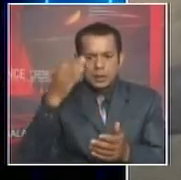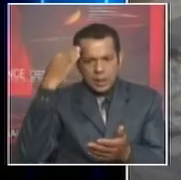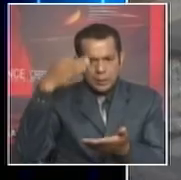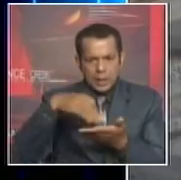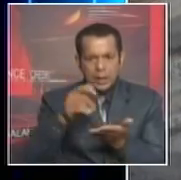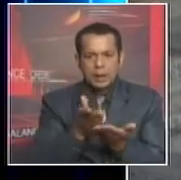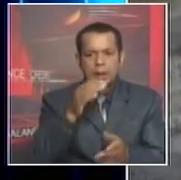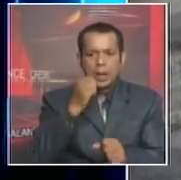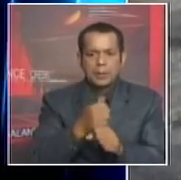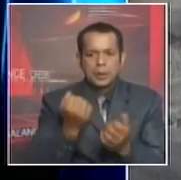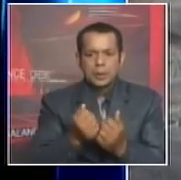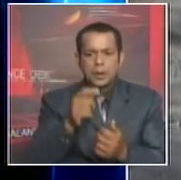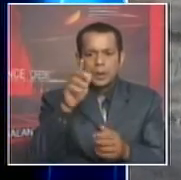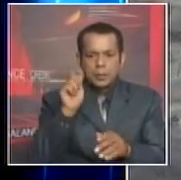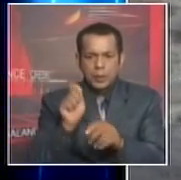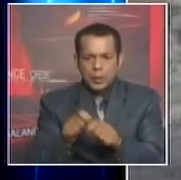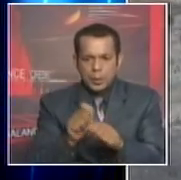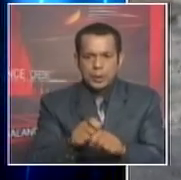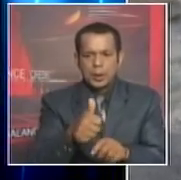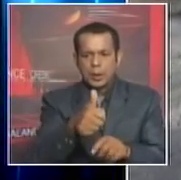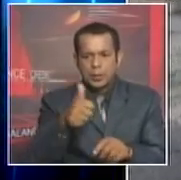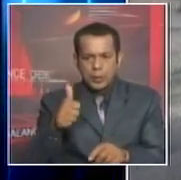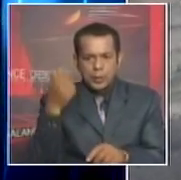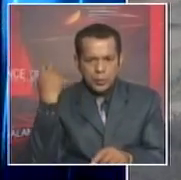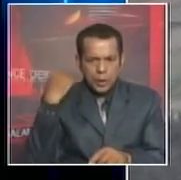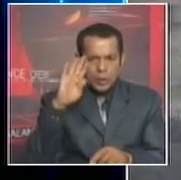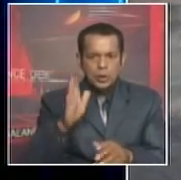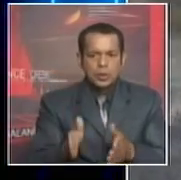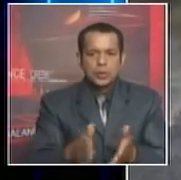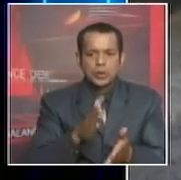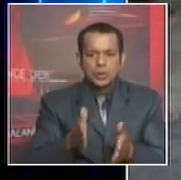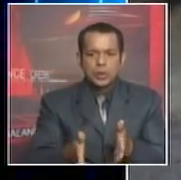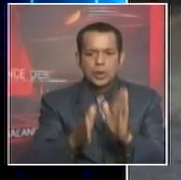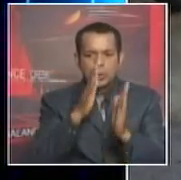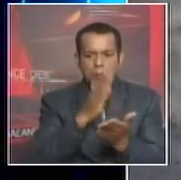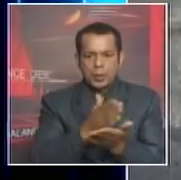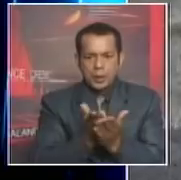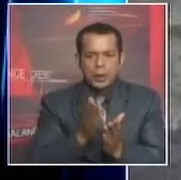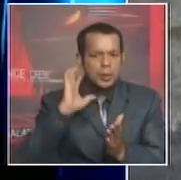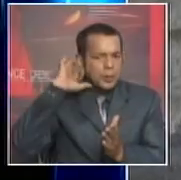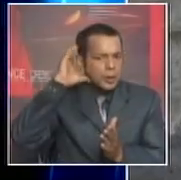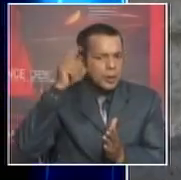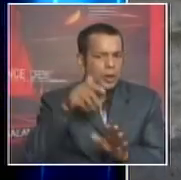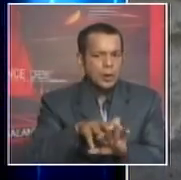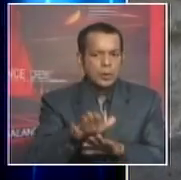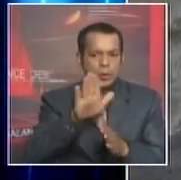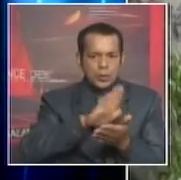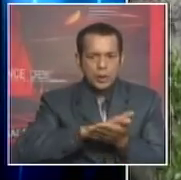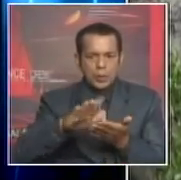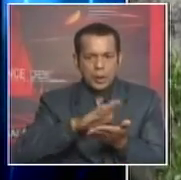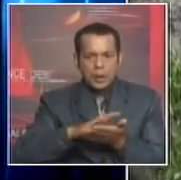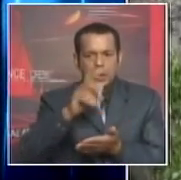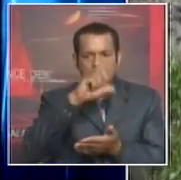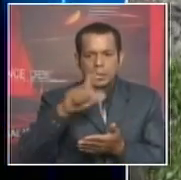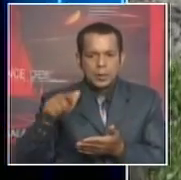छ। अहिले निर्माण कार्य अलि राम्रो ढङ्गले भएको सडक विभागको भनाइ छ। विदेशी पाहुनाहरूका लागि सरसफाई गर्नु